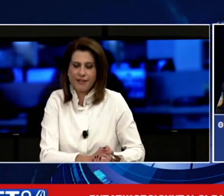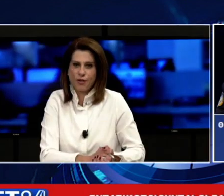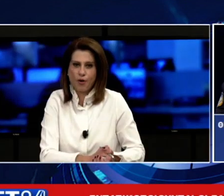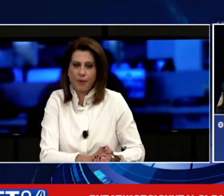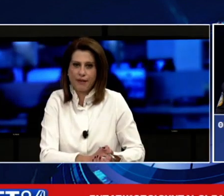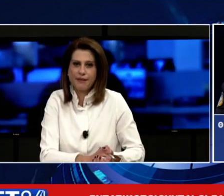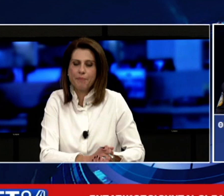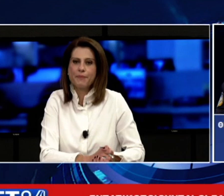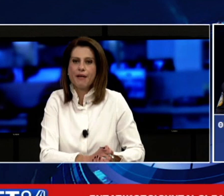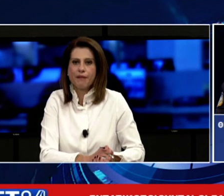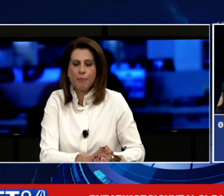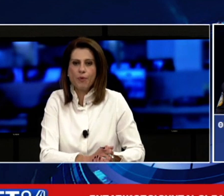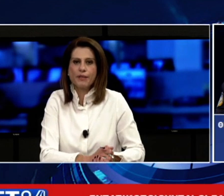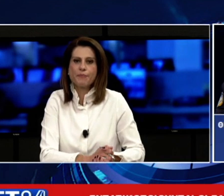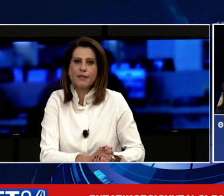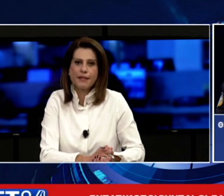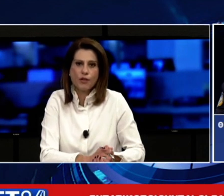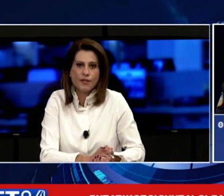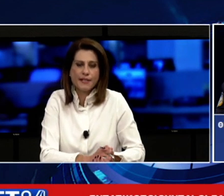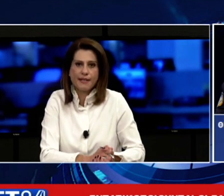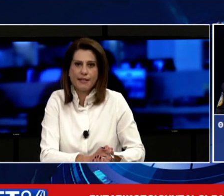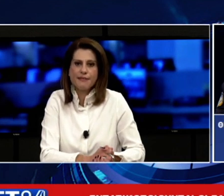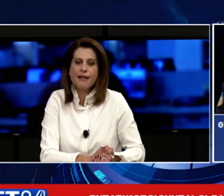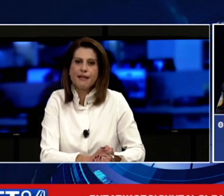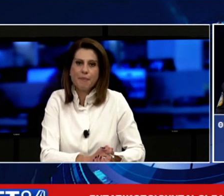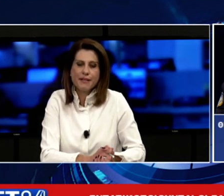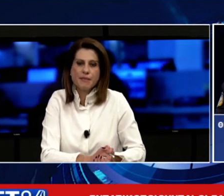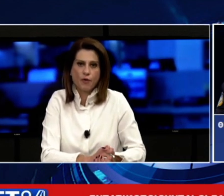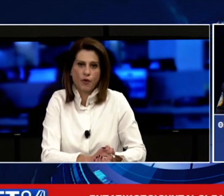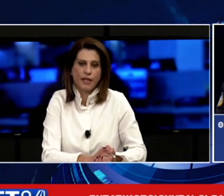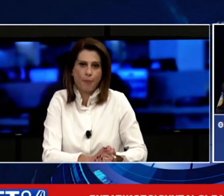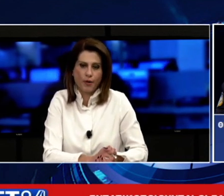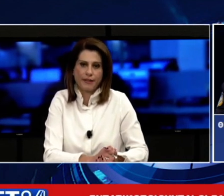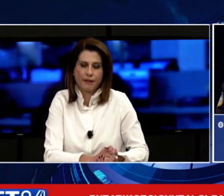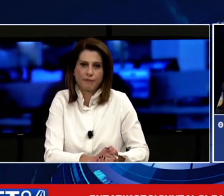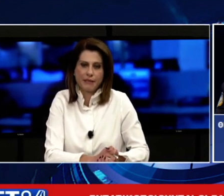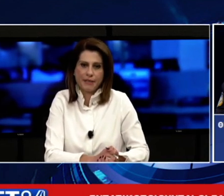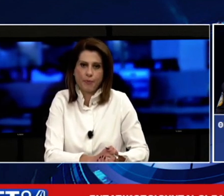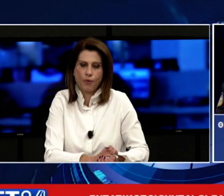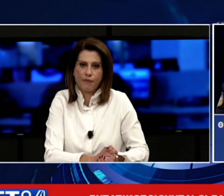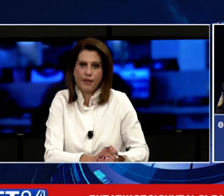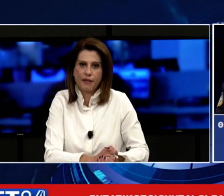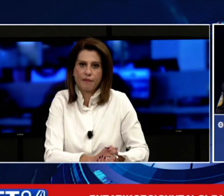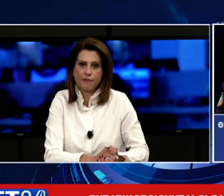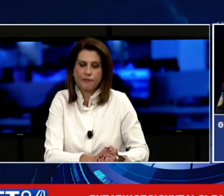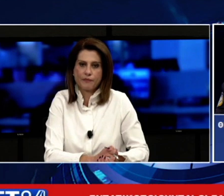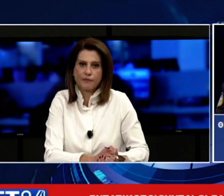πολίτες, κύριε Χρονόπουλε, γιατί βλέπουμε ότι οι νεαρότερες ηλικίες να μην συμμορφώνονται απόλυτα με τα μέτρα που έχουν